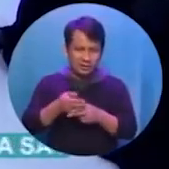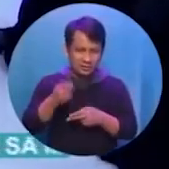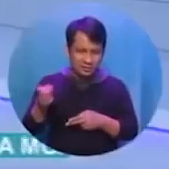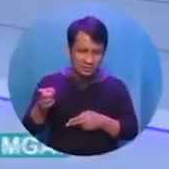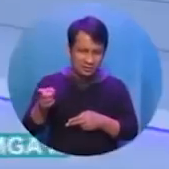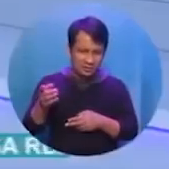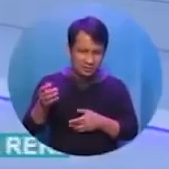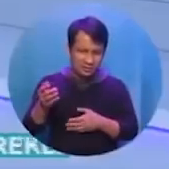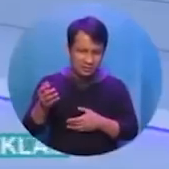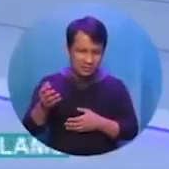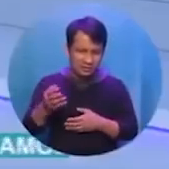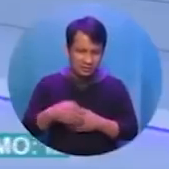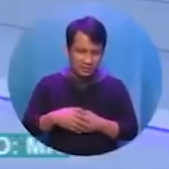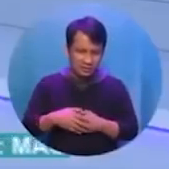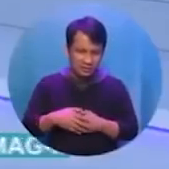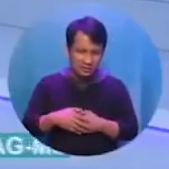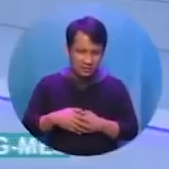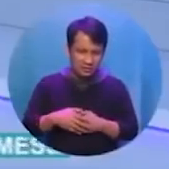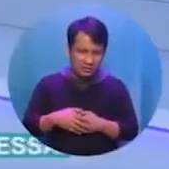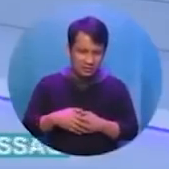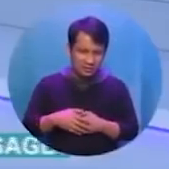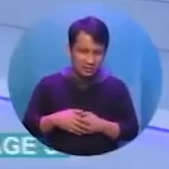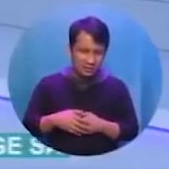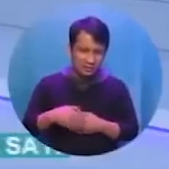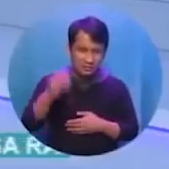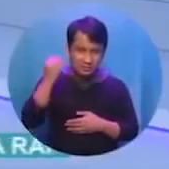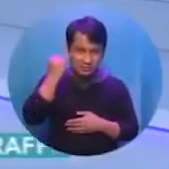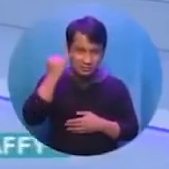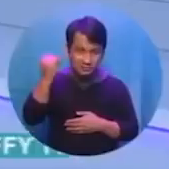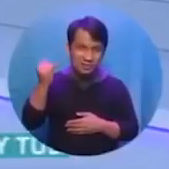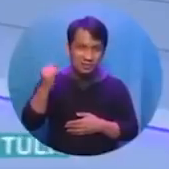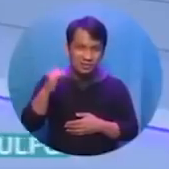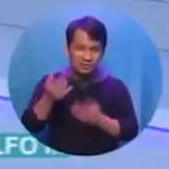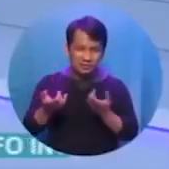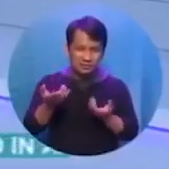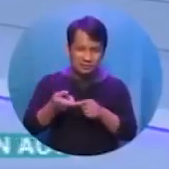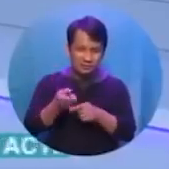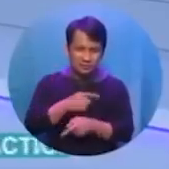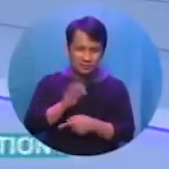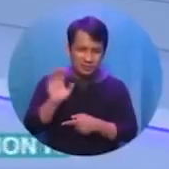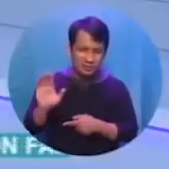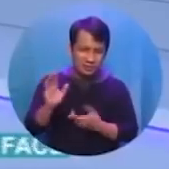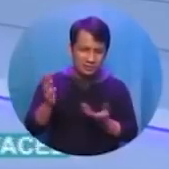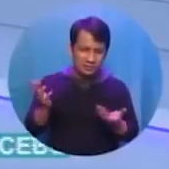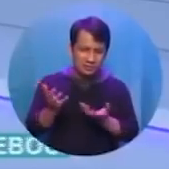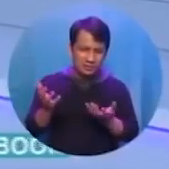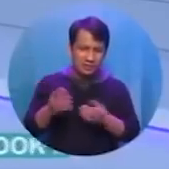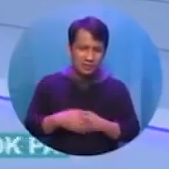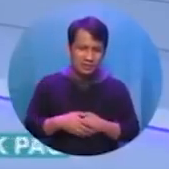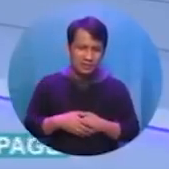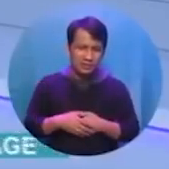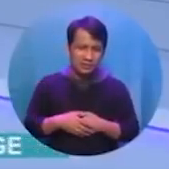sir? Jing. James. James, taga-saan po kayo, Sir James?